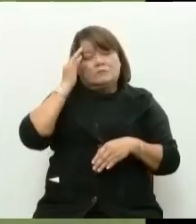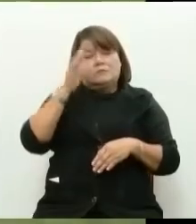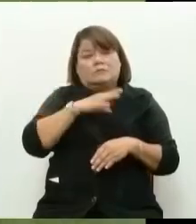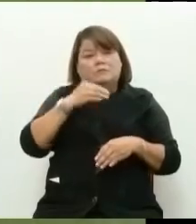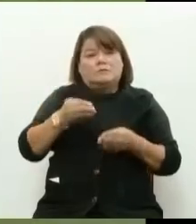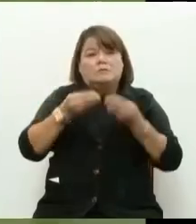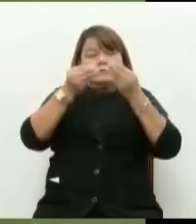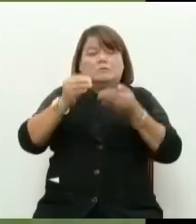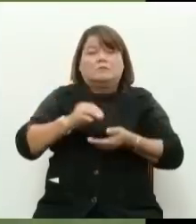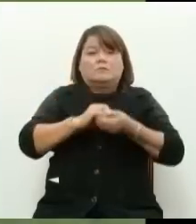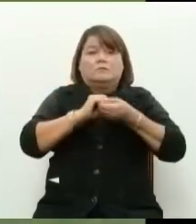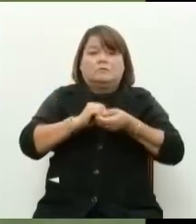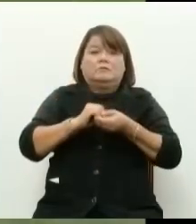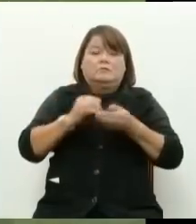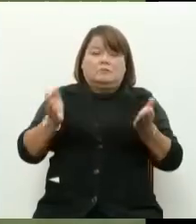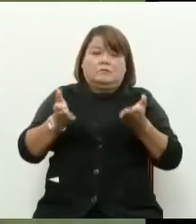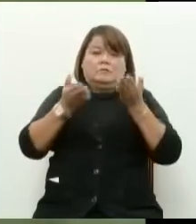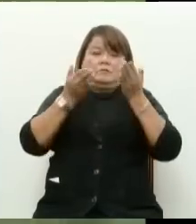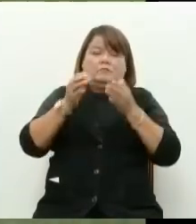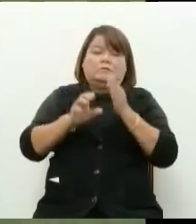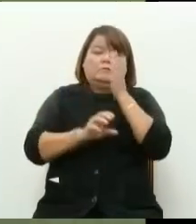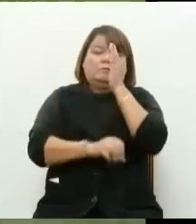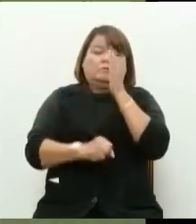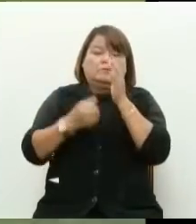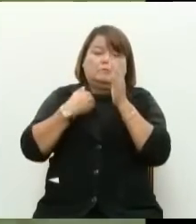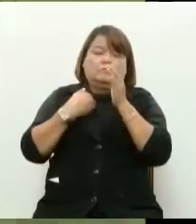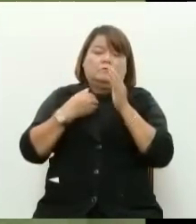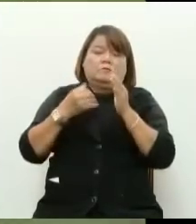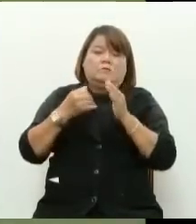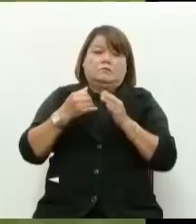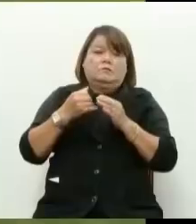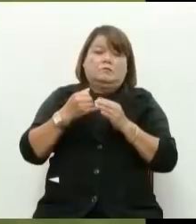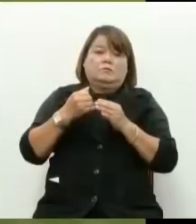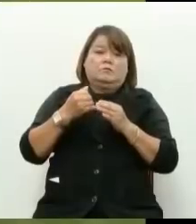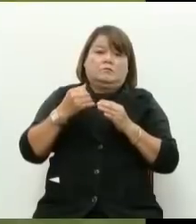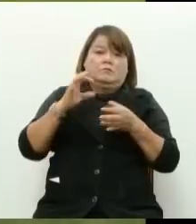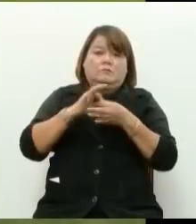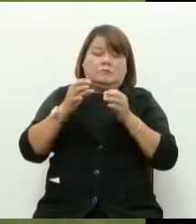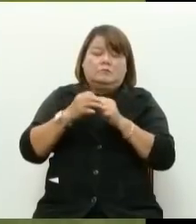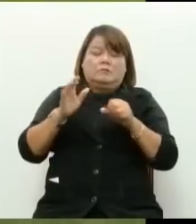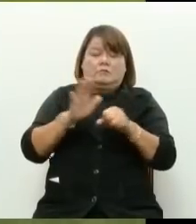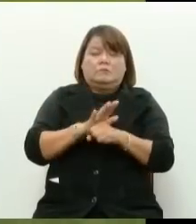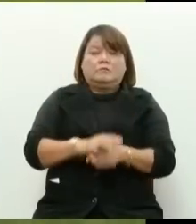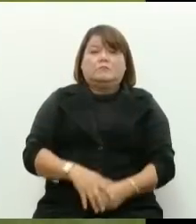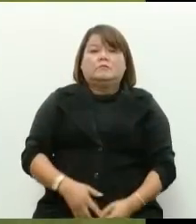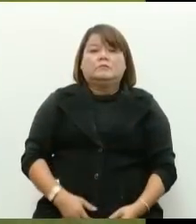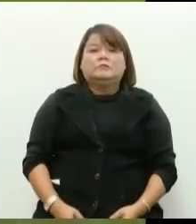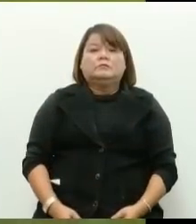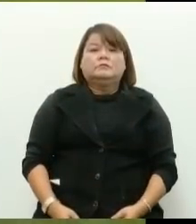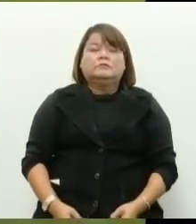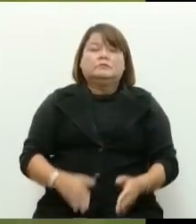ให้ความร่วมมือในการสนับสนุนสงขลาสู่เมืองกีฬาอย่างเป็นรูปธรรม ความสำเร็จของโครง